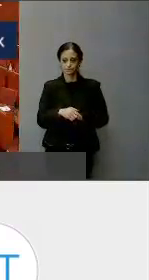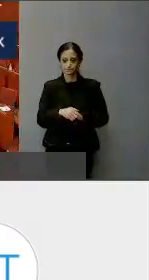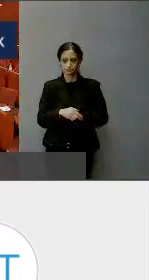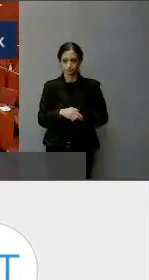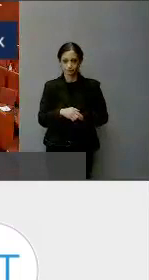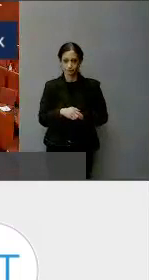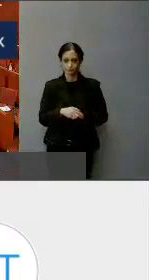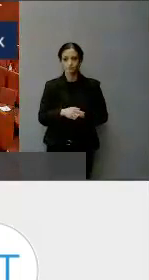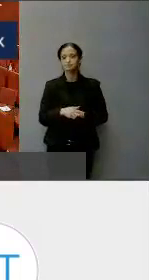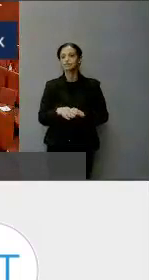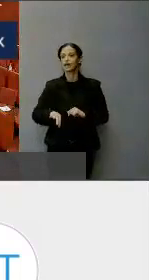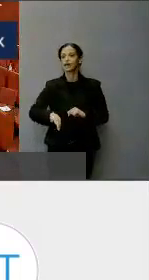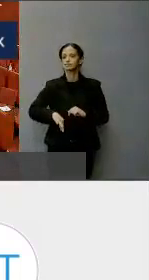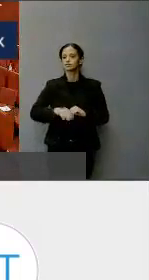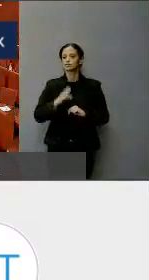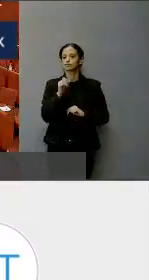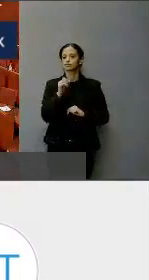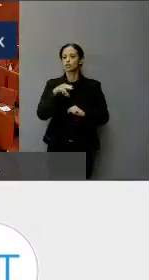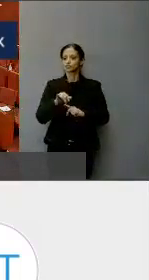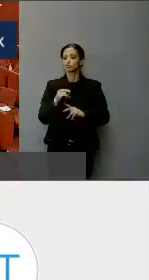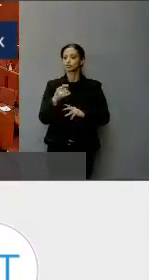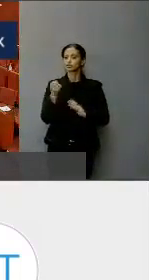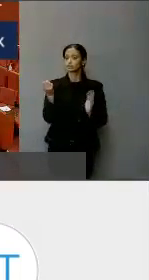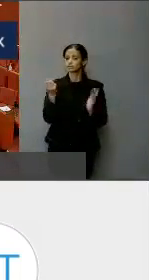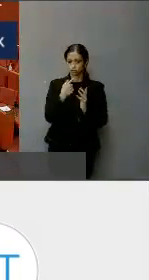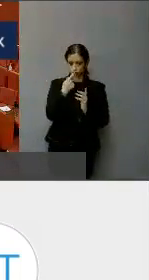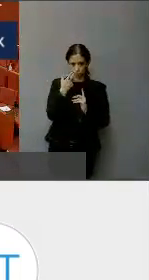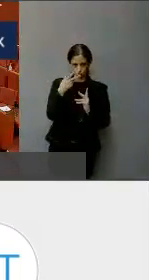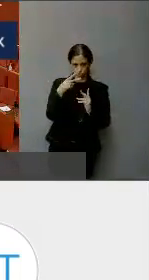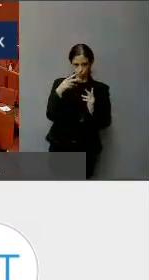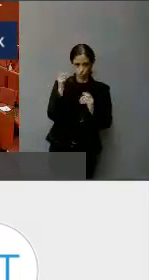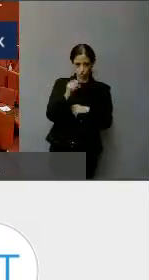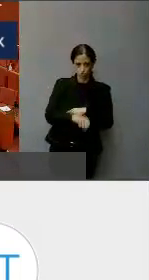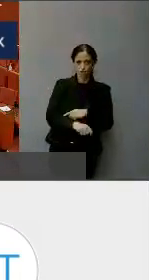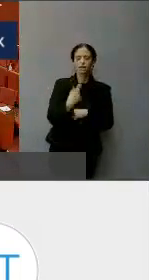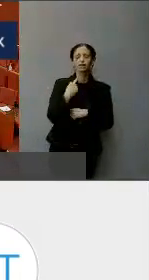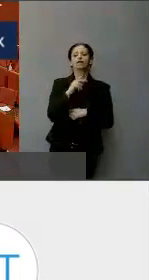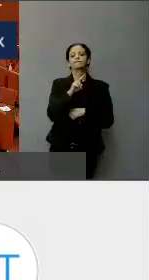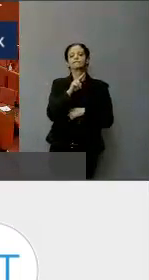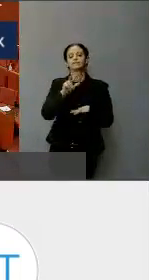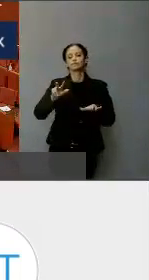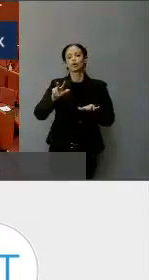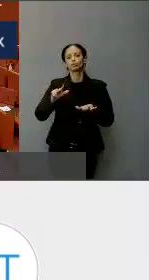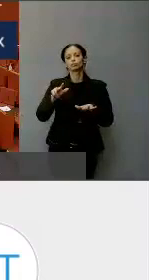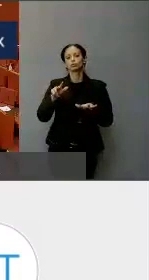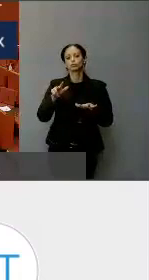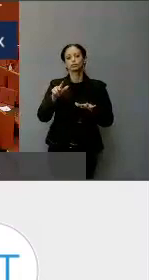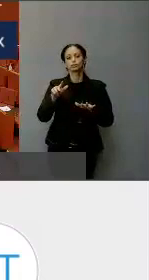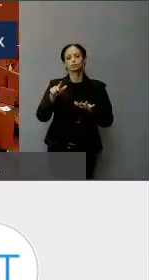allora assessore cnc numero 18 aveva già detto no numero 28